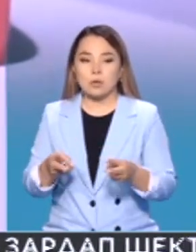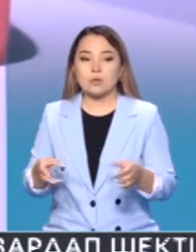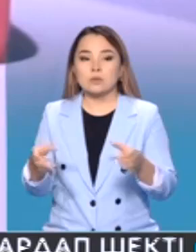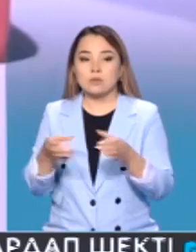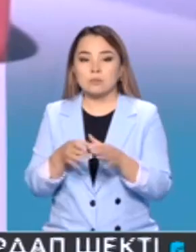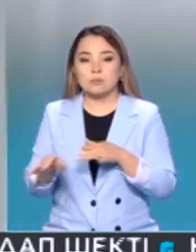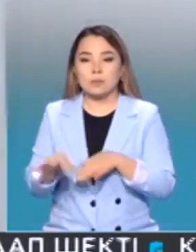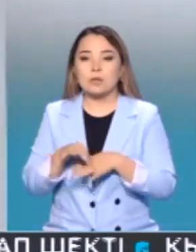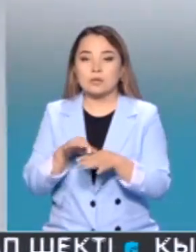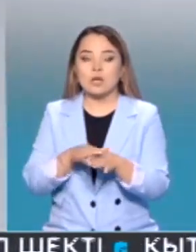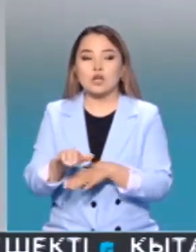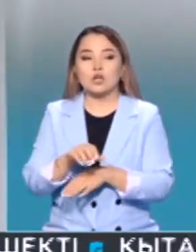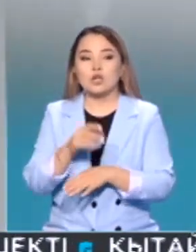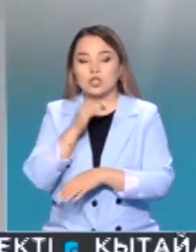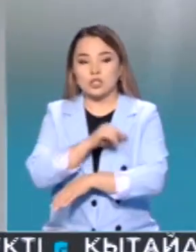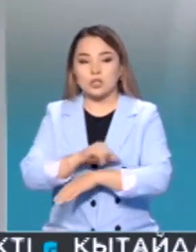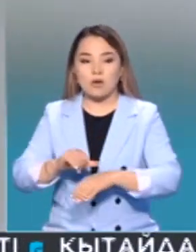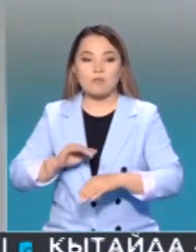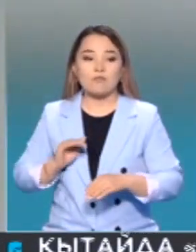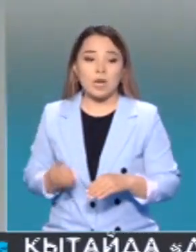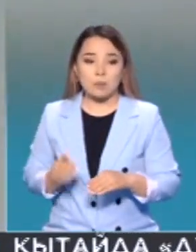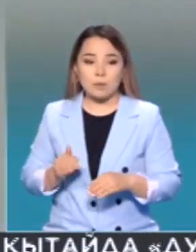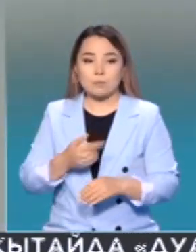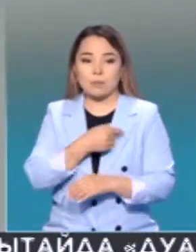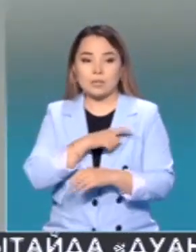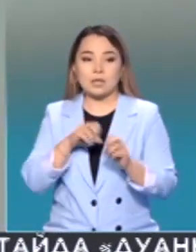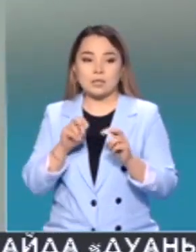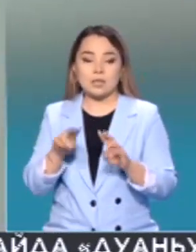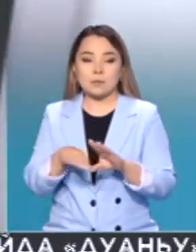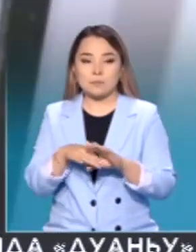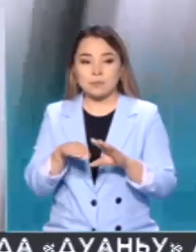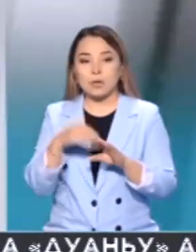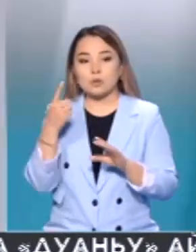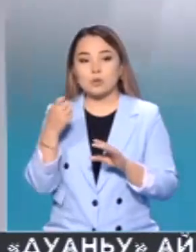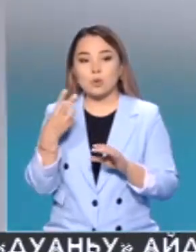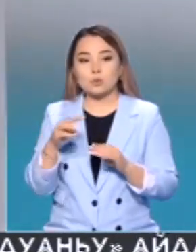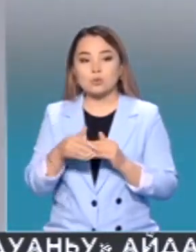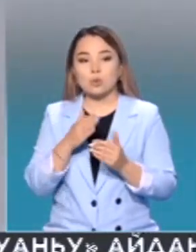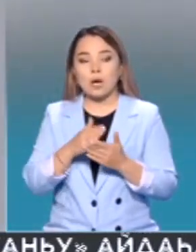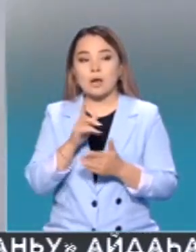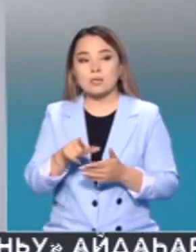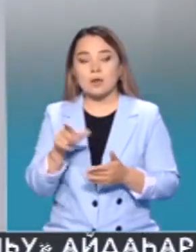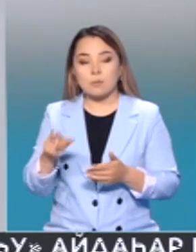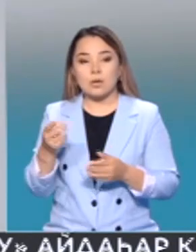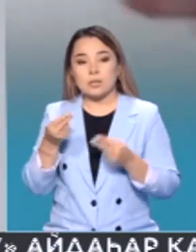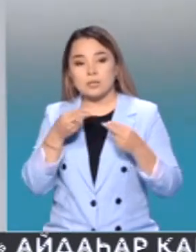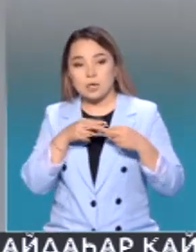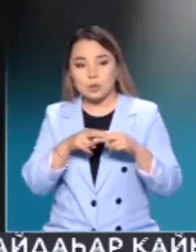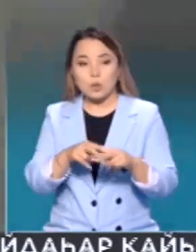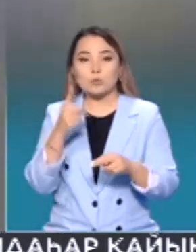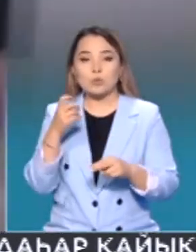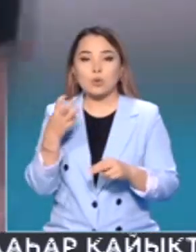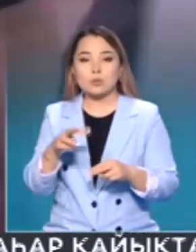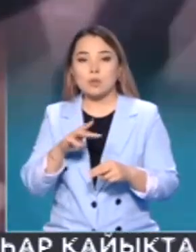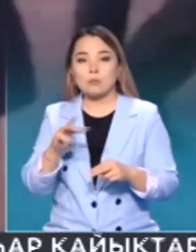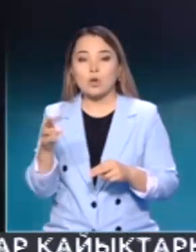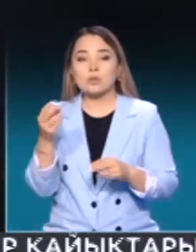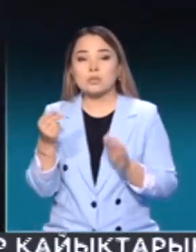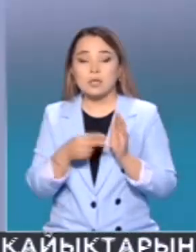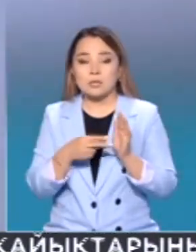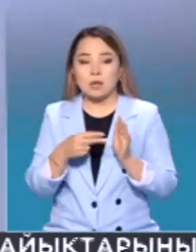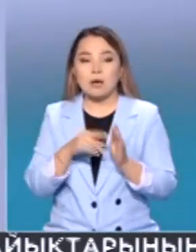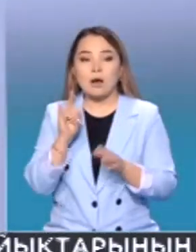қозғады. Шетелдік фирманың медициналық өніміне салымшы ретінде 130-ға жуық адам қаржы құйып, 130 миллион